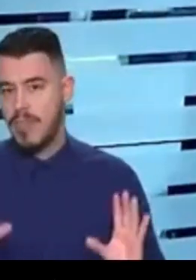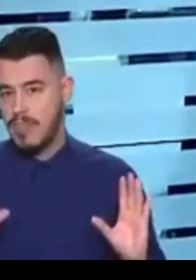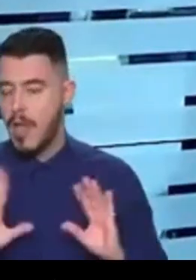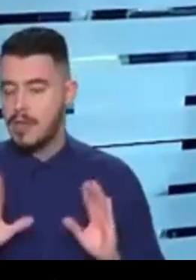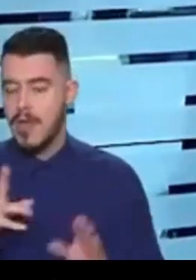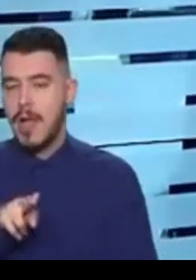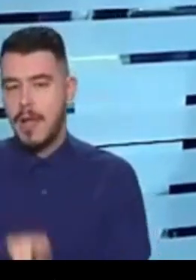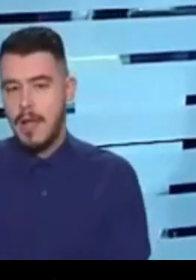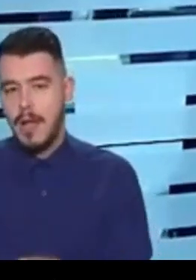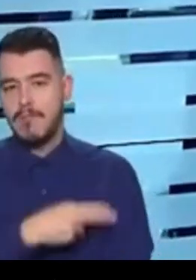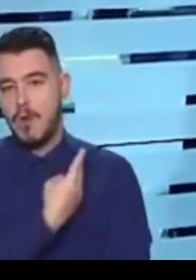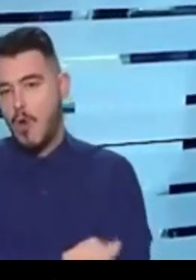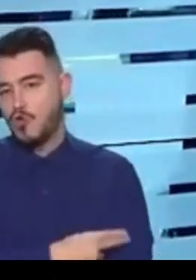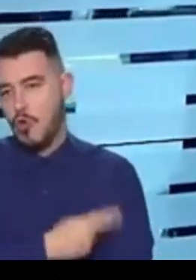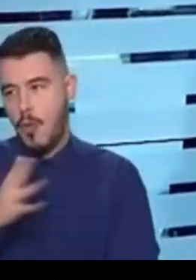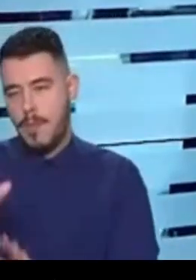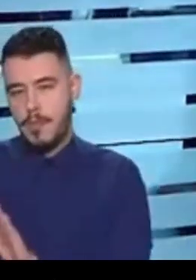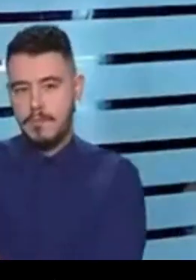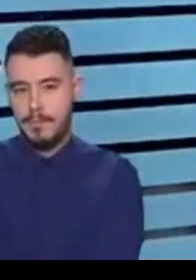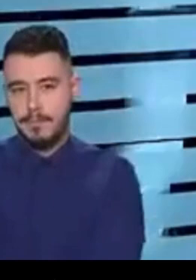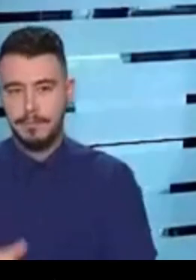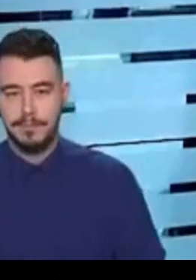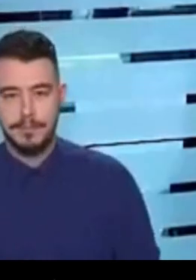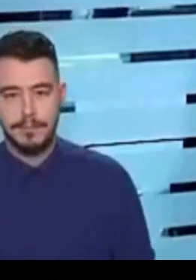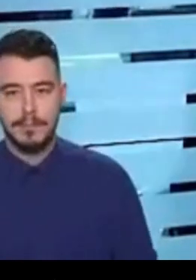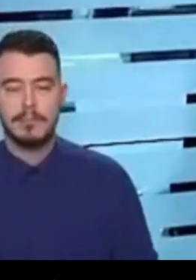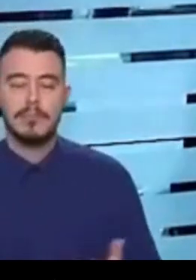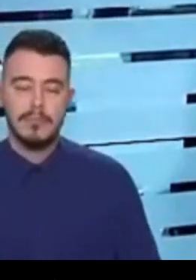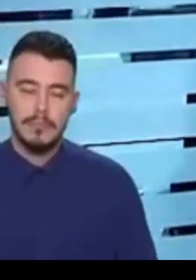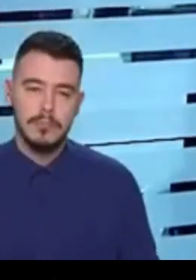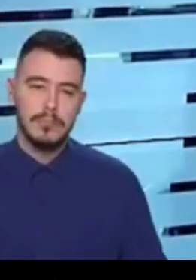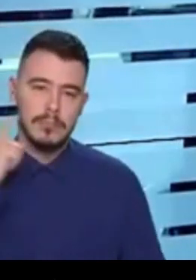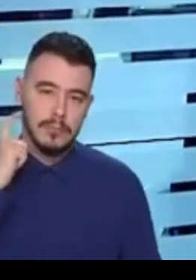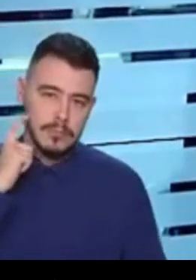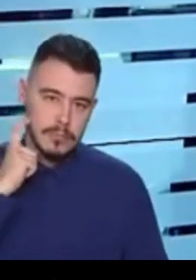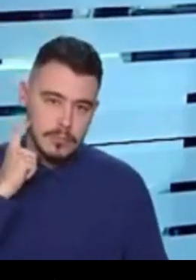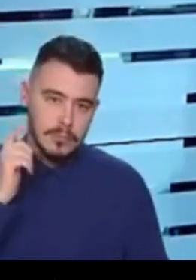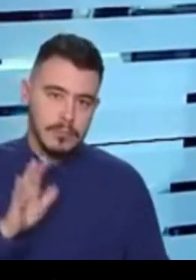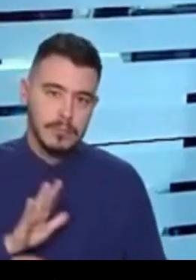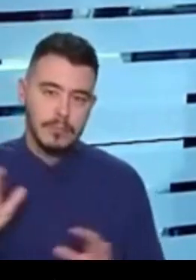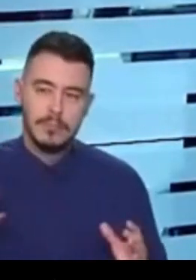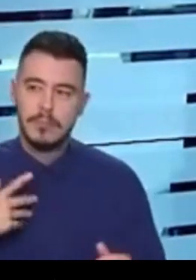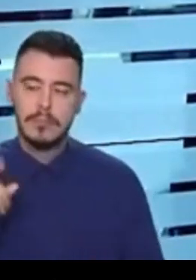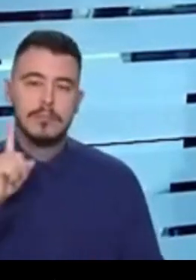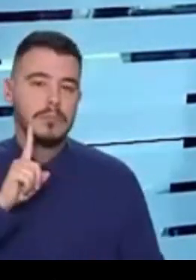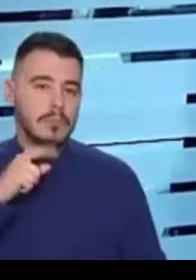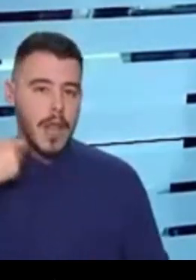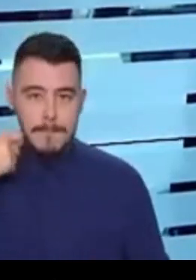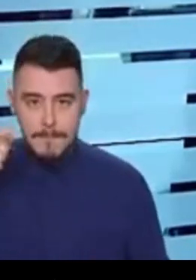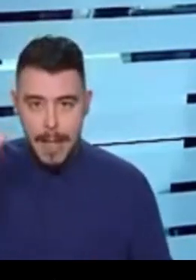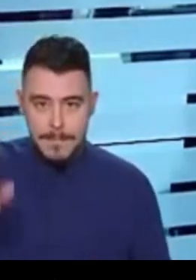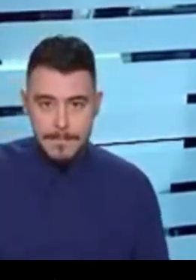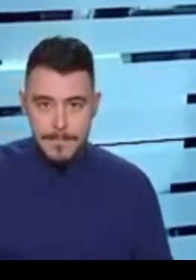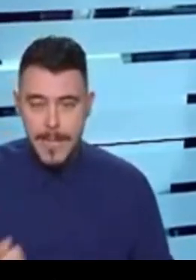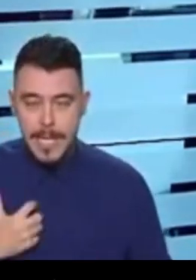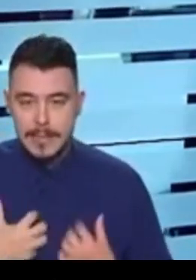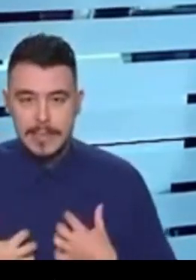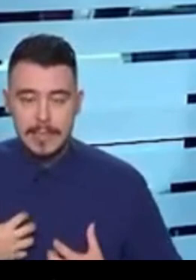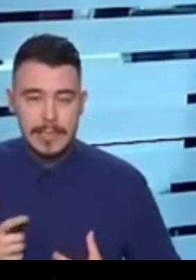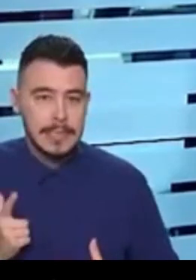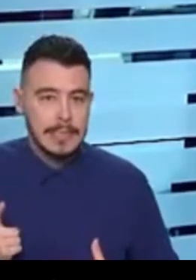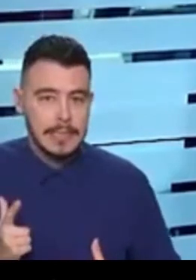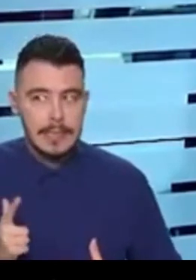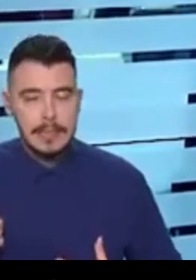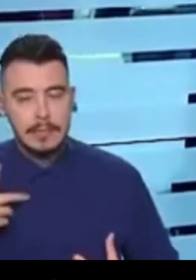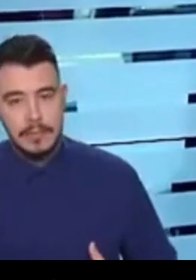το τι πέρασε η γυναίκα. Ακούσαμε το πώς γίνονταν οι έρευνες, το πώς εκείνη πια σχεδόν περίμενε ότι είχε συμβεί το